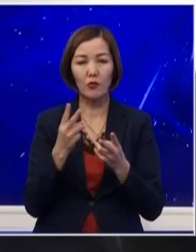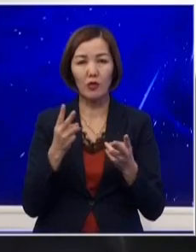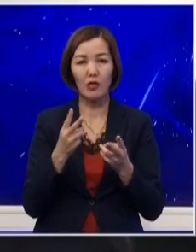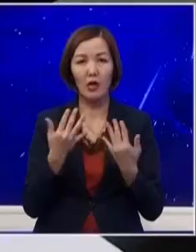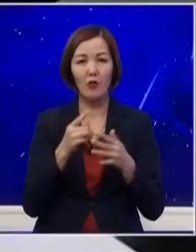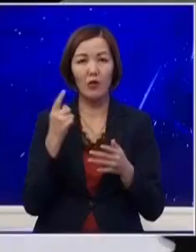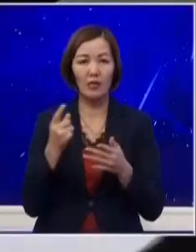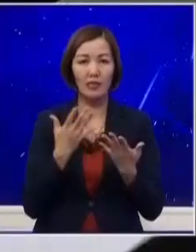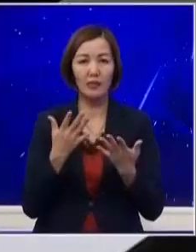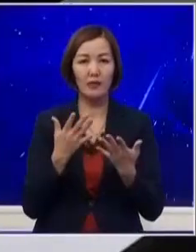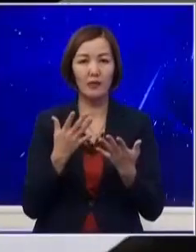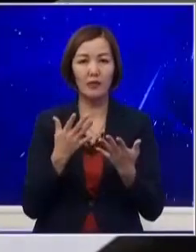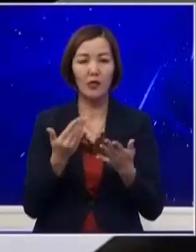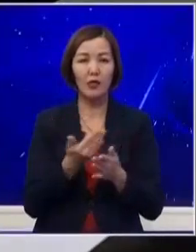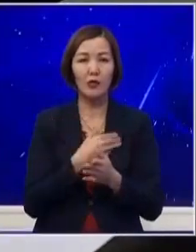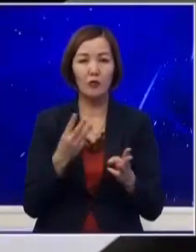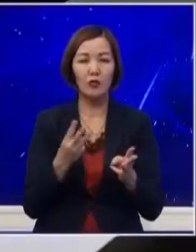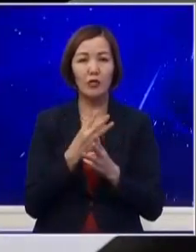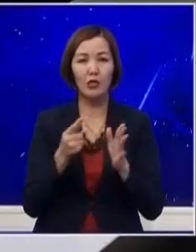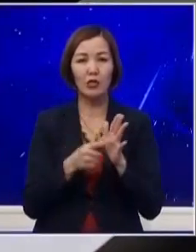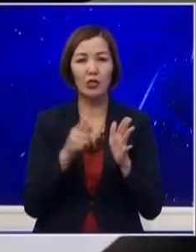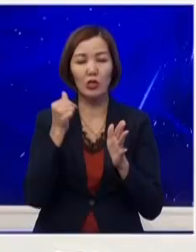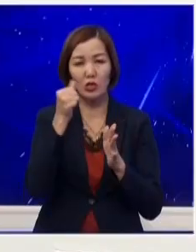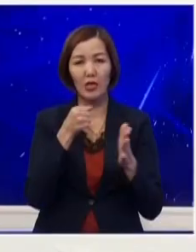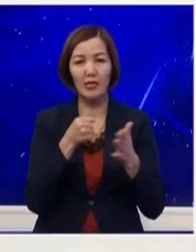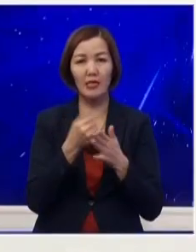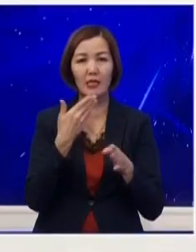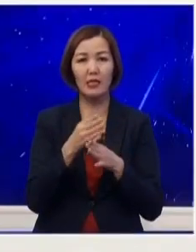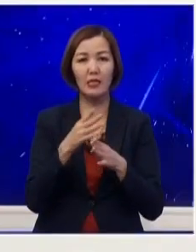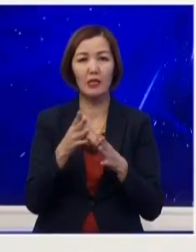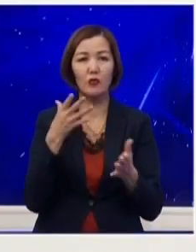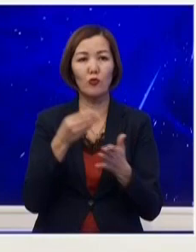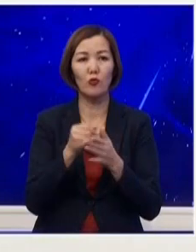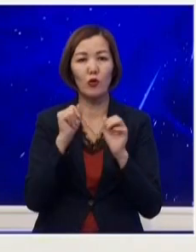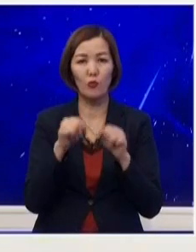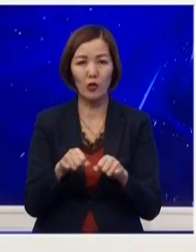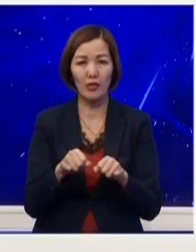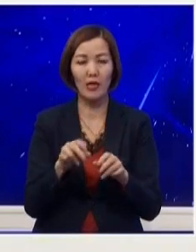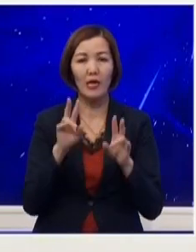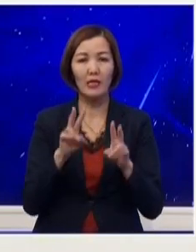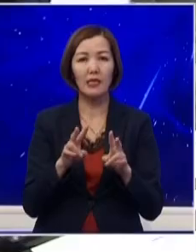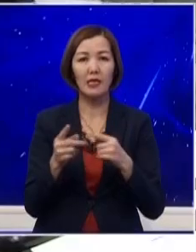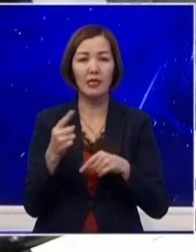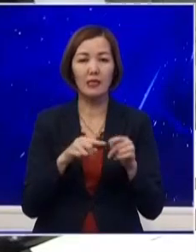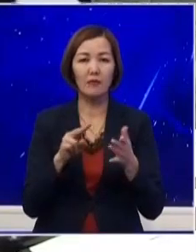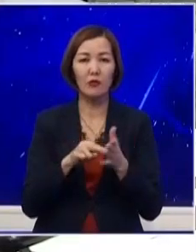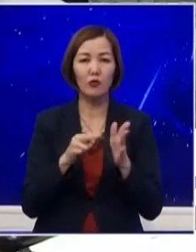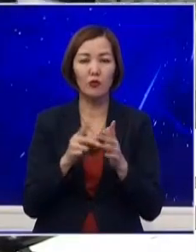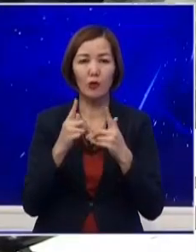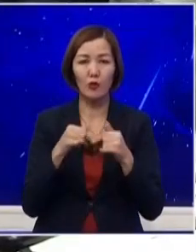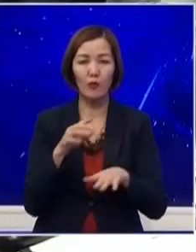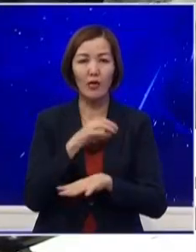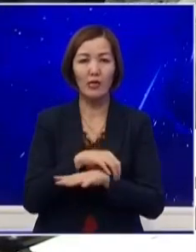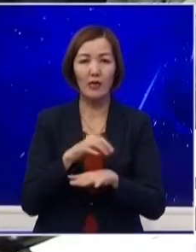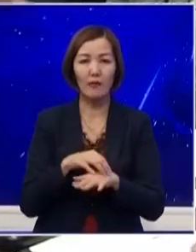мал шаруашылығымен айналысатын деушілерге 7 жылға дейін несені бөліп төлеуге болады. Тек кәсібіңіздің жоспарын